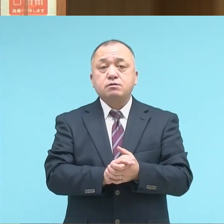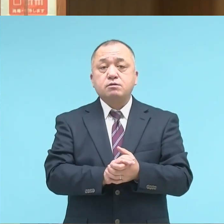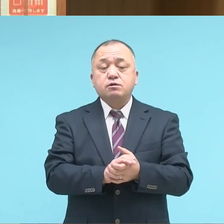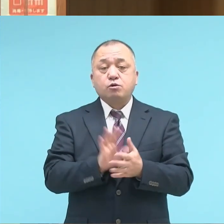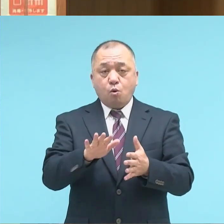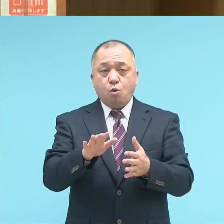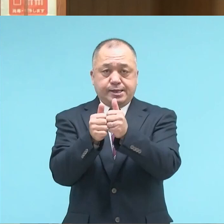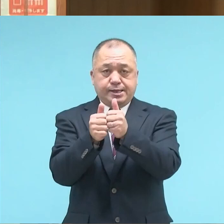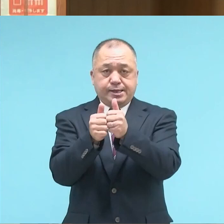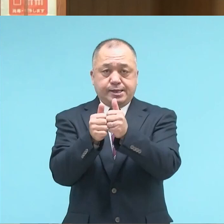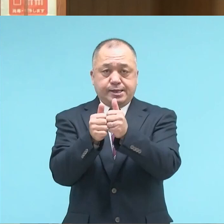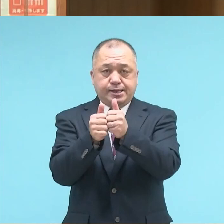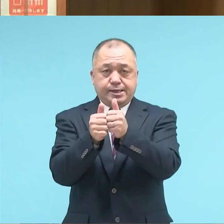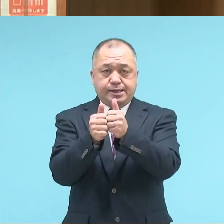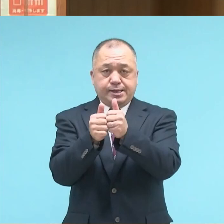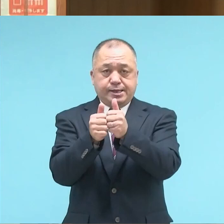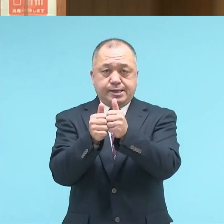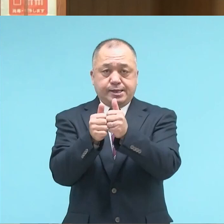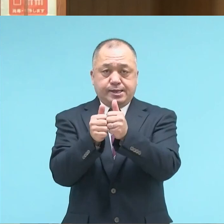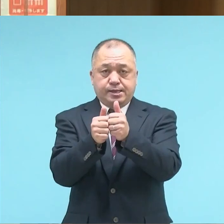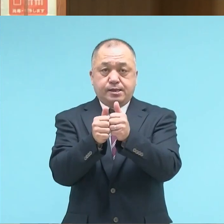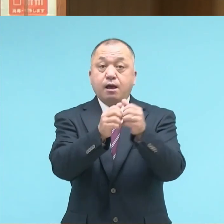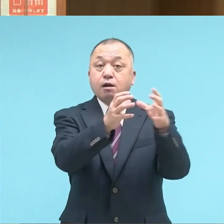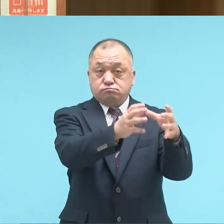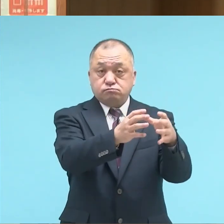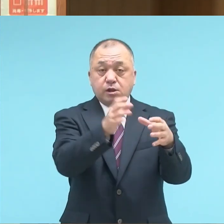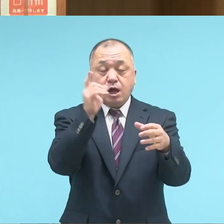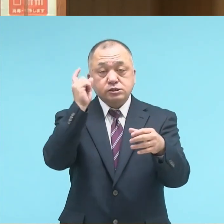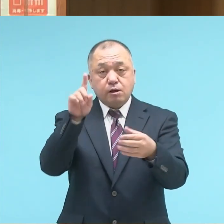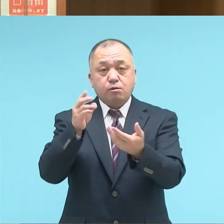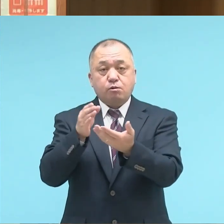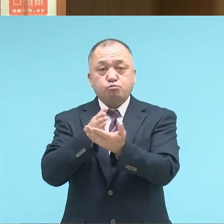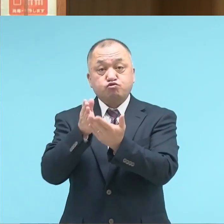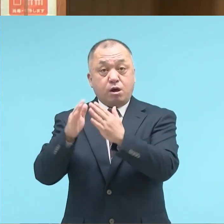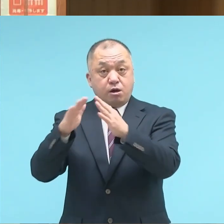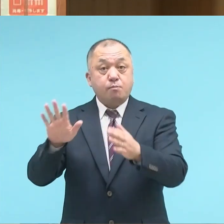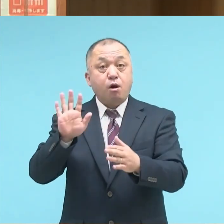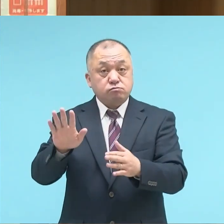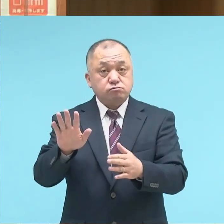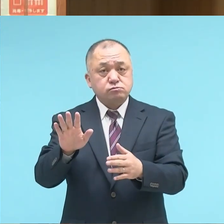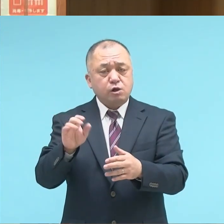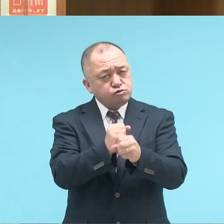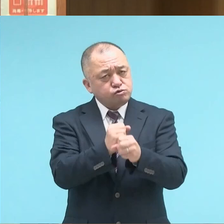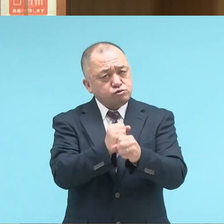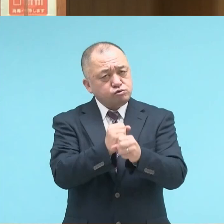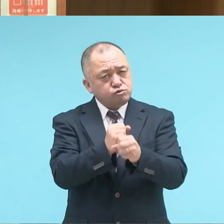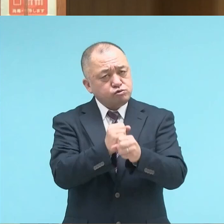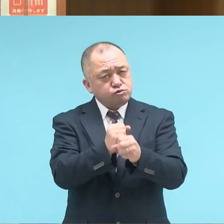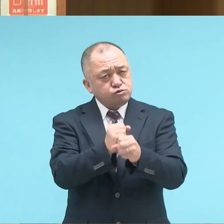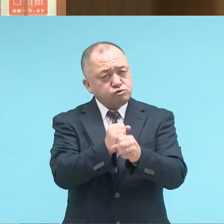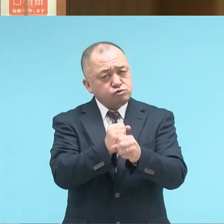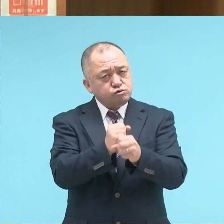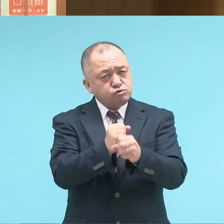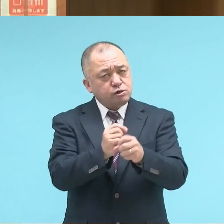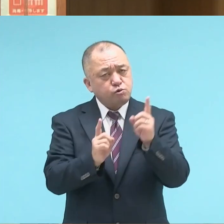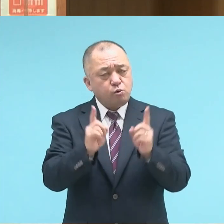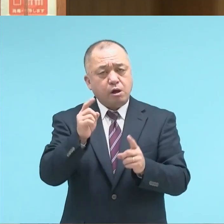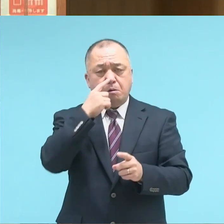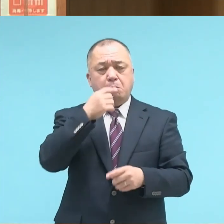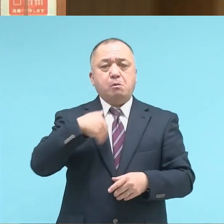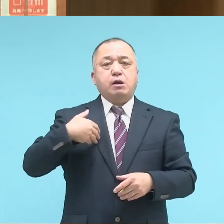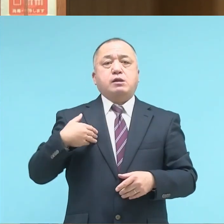日、アドバイザリーボード、明日分科会、そういうもので、私は多分、GoTo が議論されるのかどうかも分かり